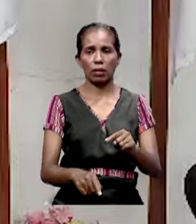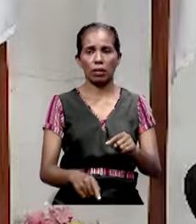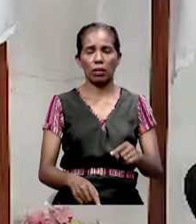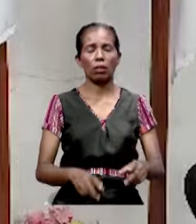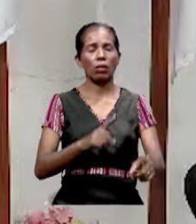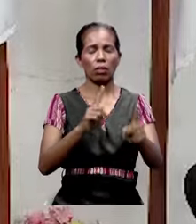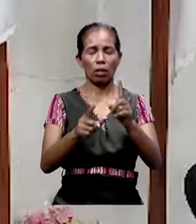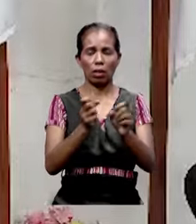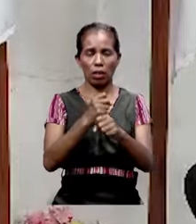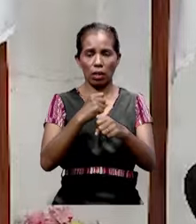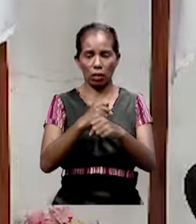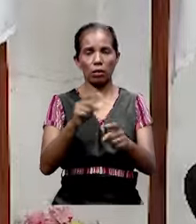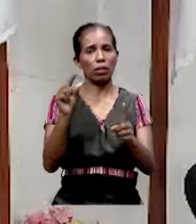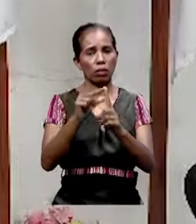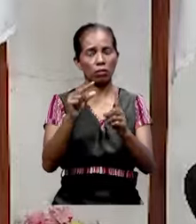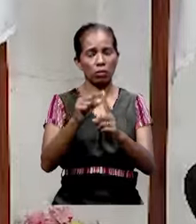politiza